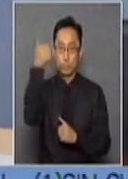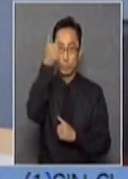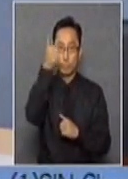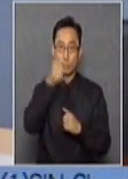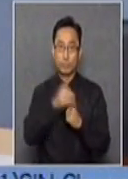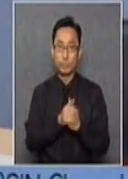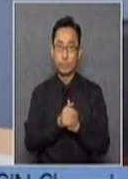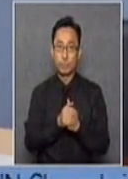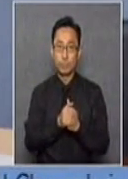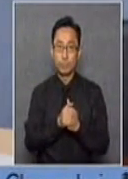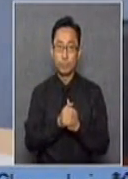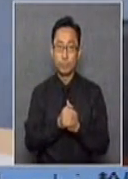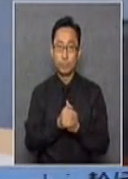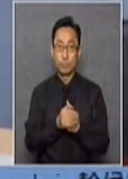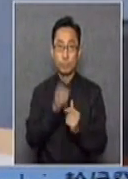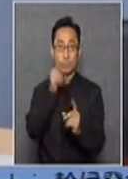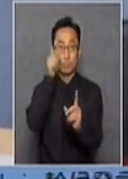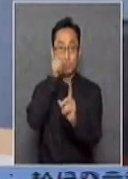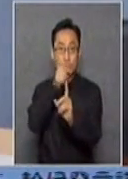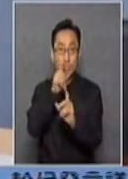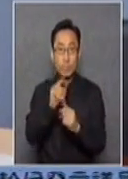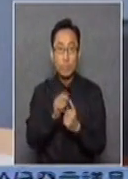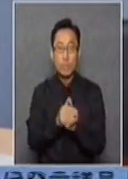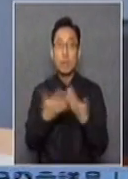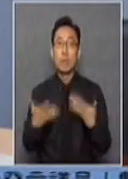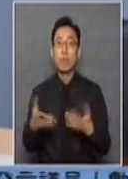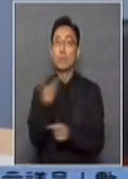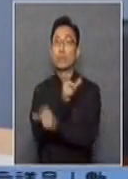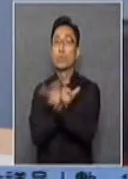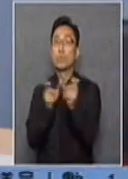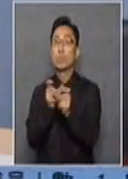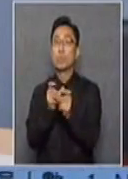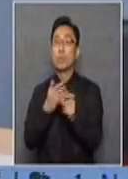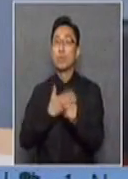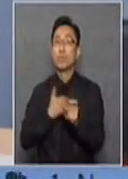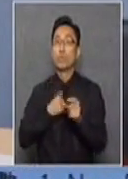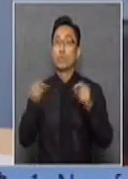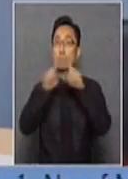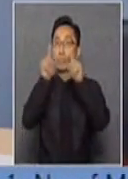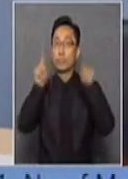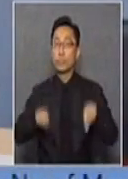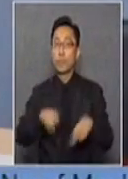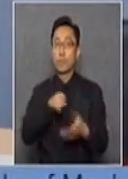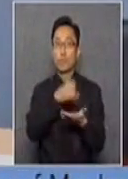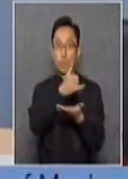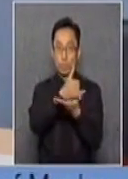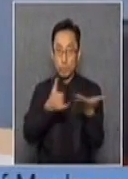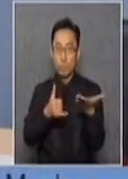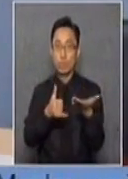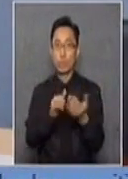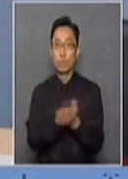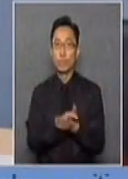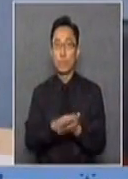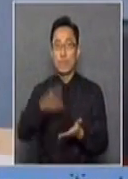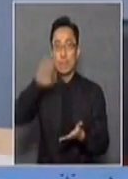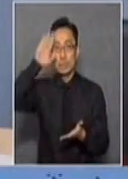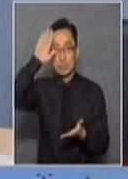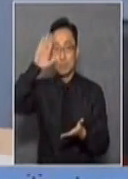講到題啦，今年的財政預算案退稅退差餉，